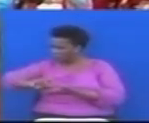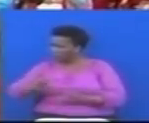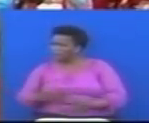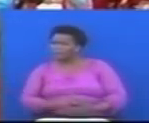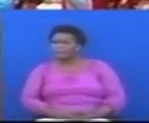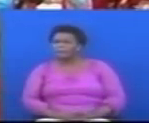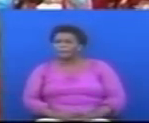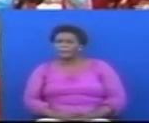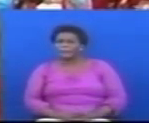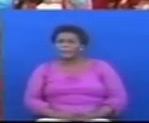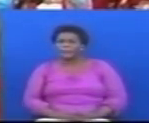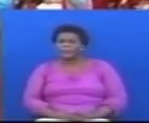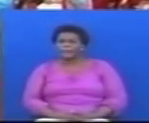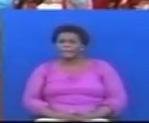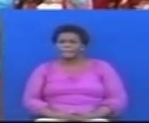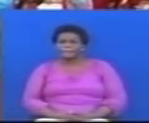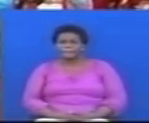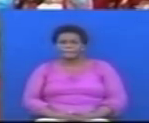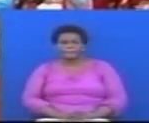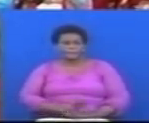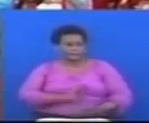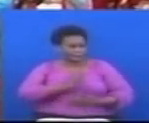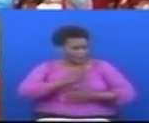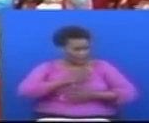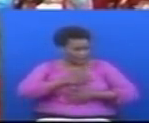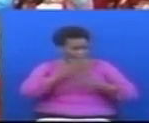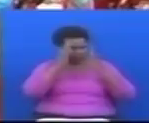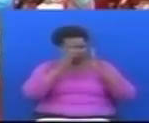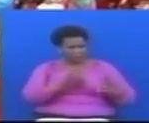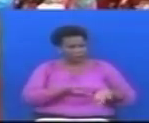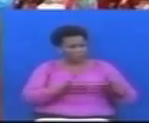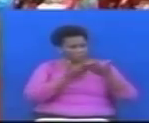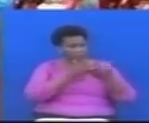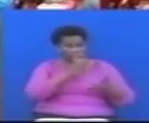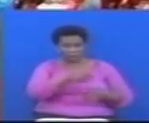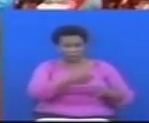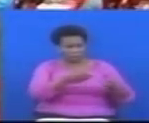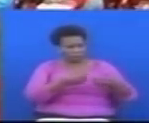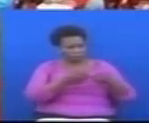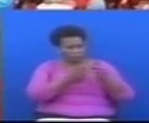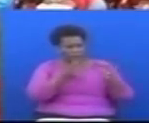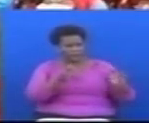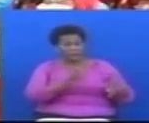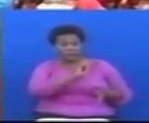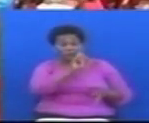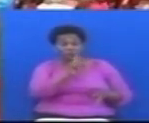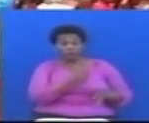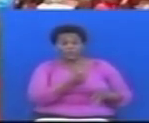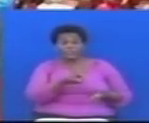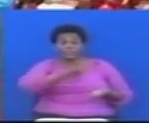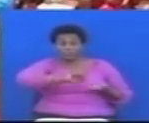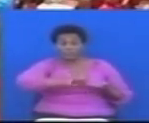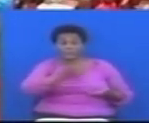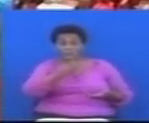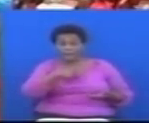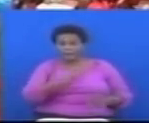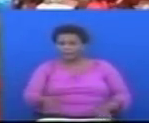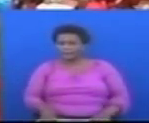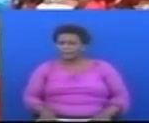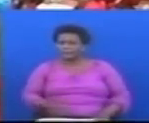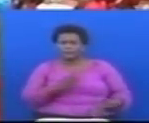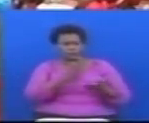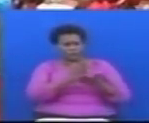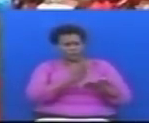nyongeza. Asante Mheshimiwa Naibu Spika kunipa nafasi kuuliza swali la nyongeza. Namshukuru